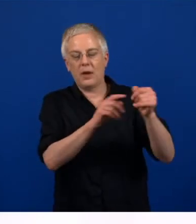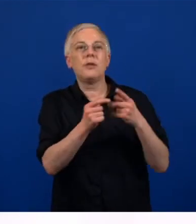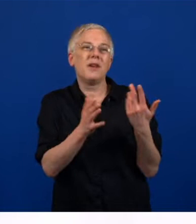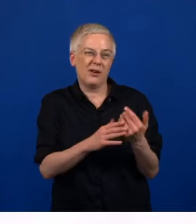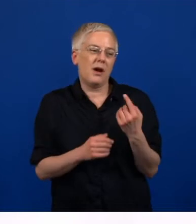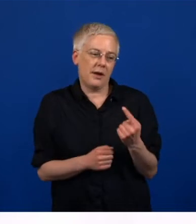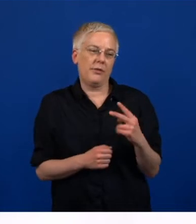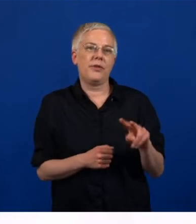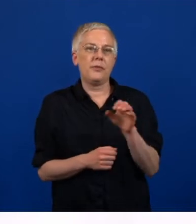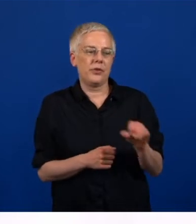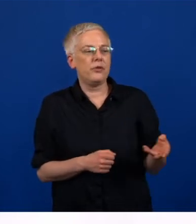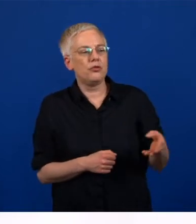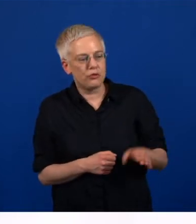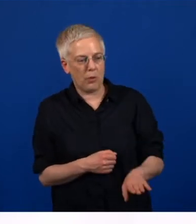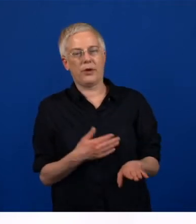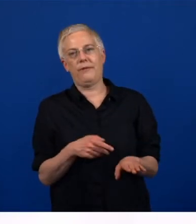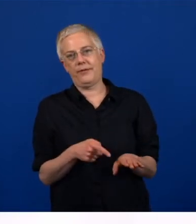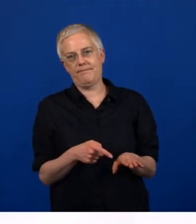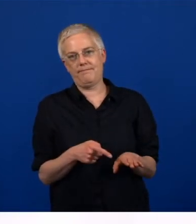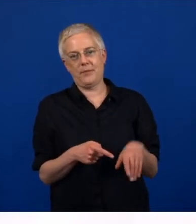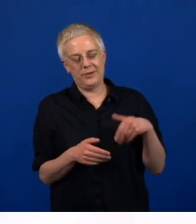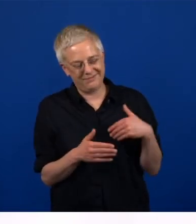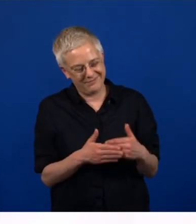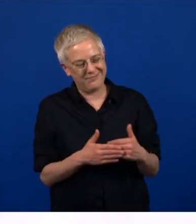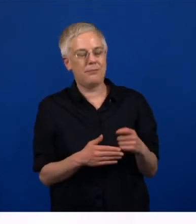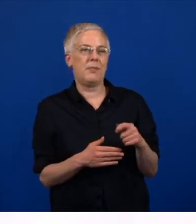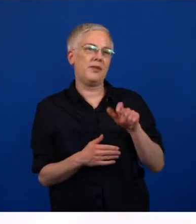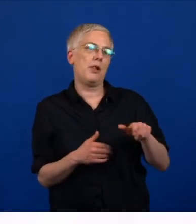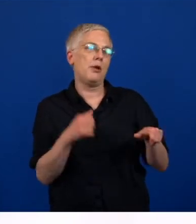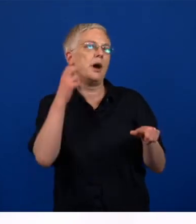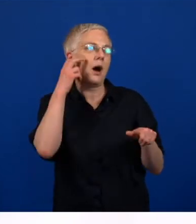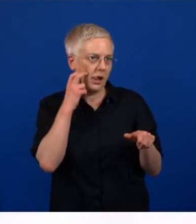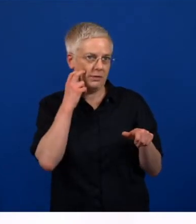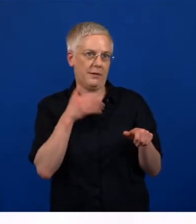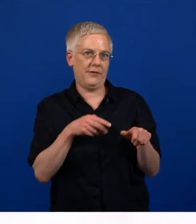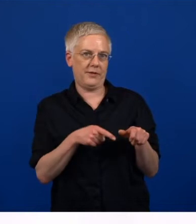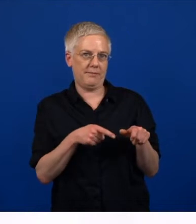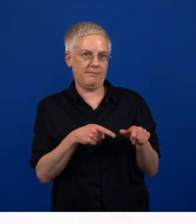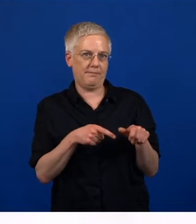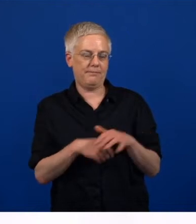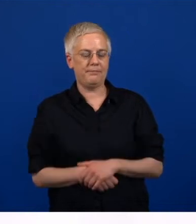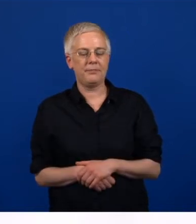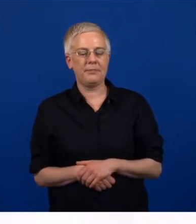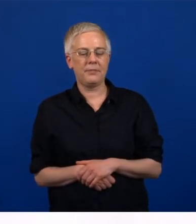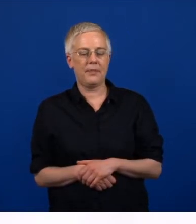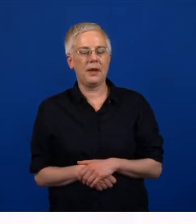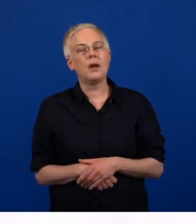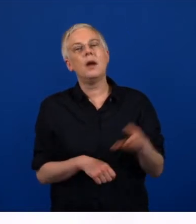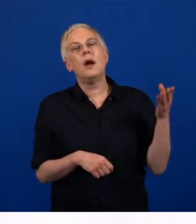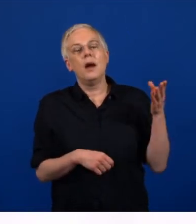Menschen. Wir hatten einen Höchststand der Krankenhausbelegung Ende März. Da